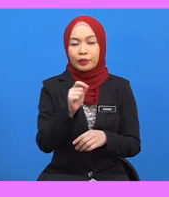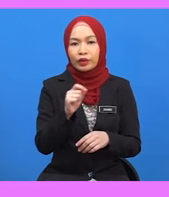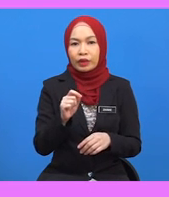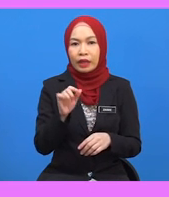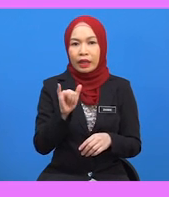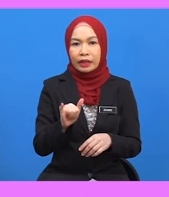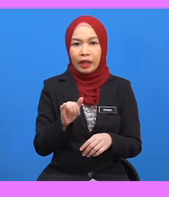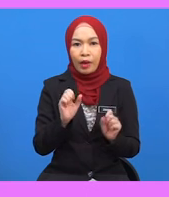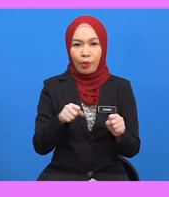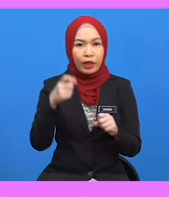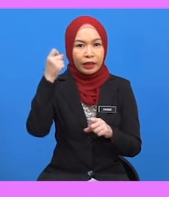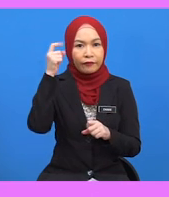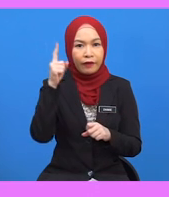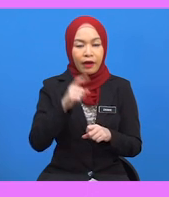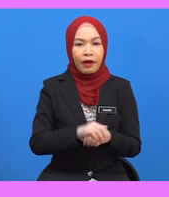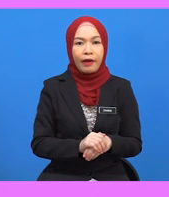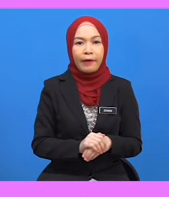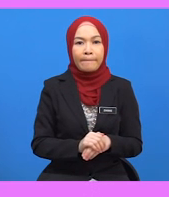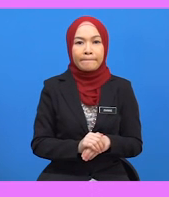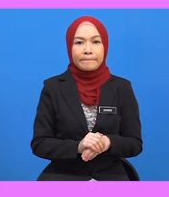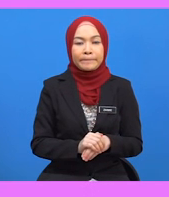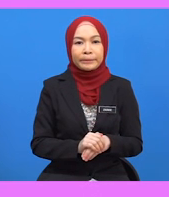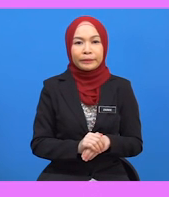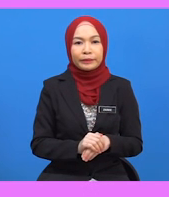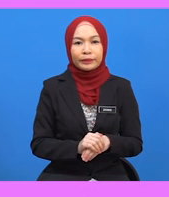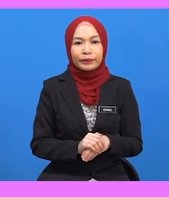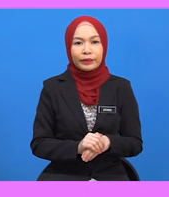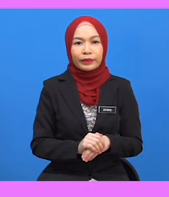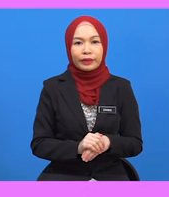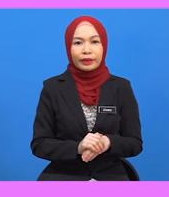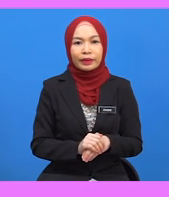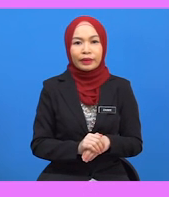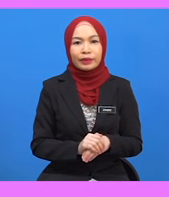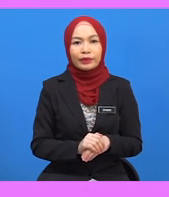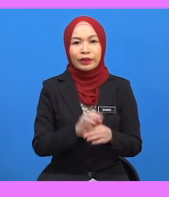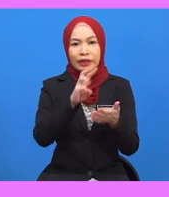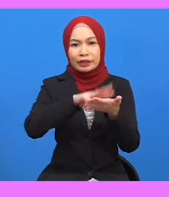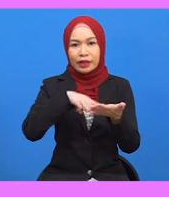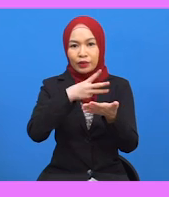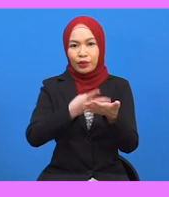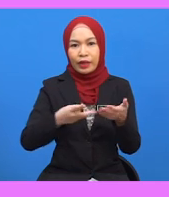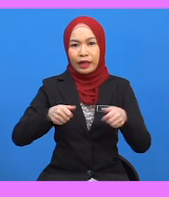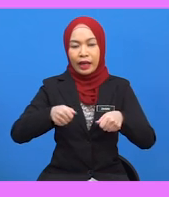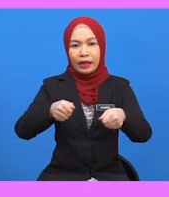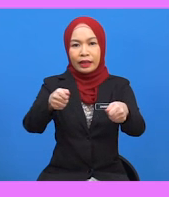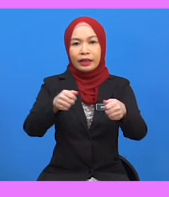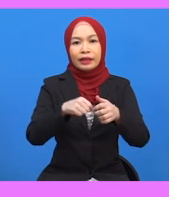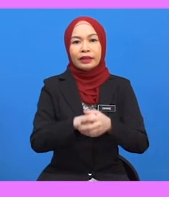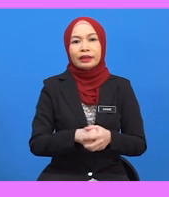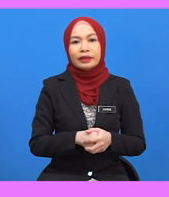Kedua, carta alir. Carta alir adalah perwakilan algoritma dalam bentuk simbol grafik.